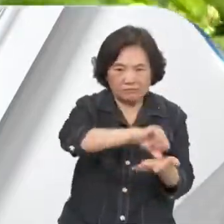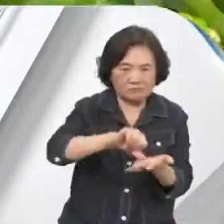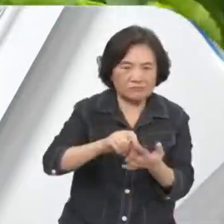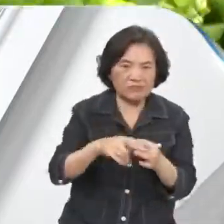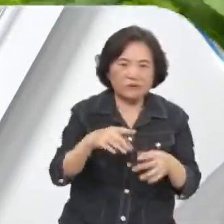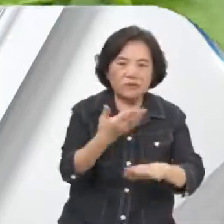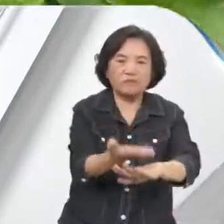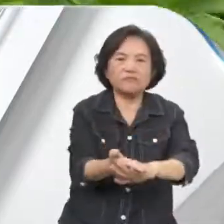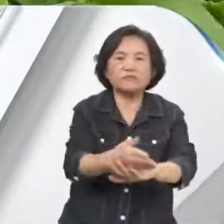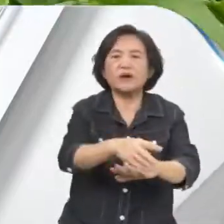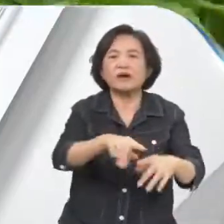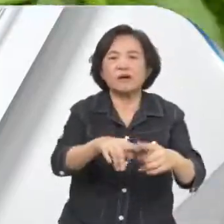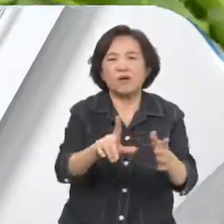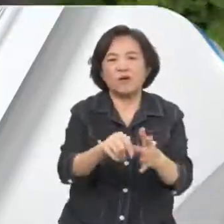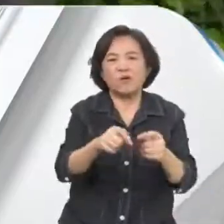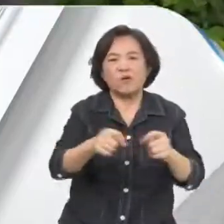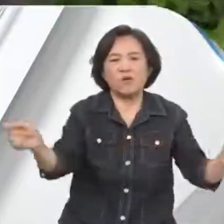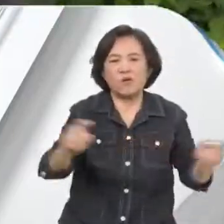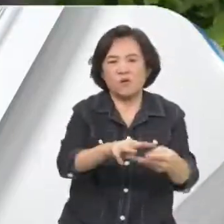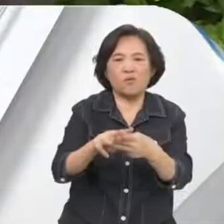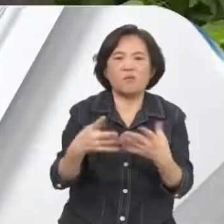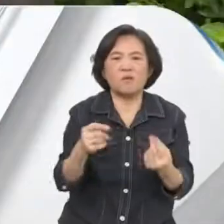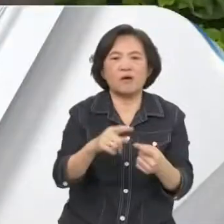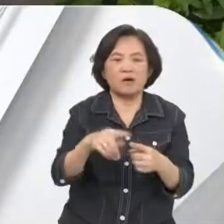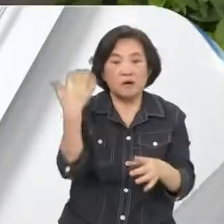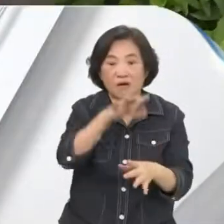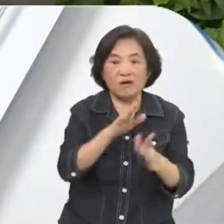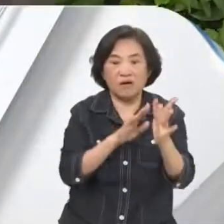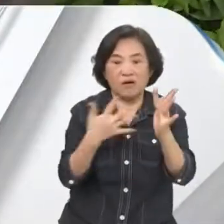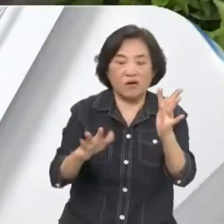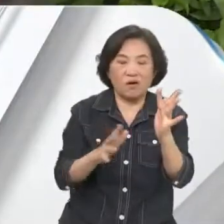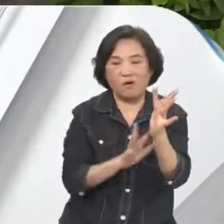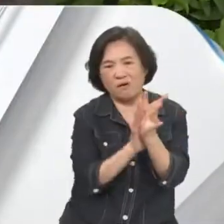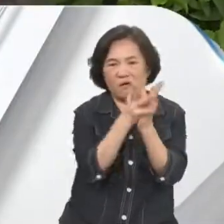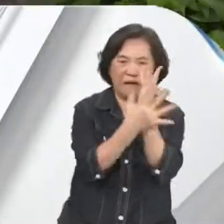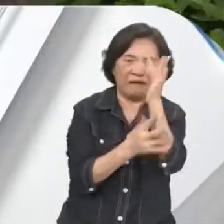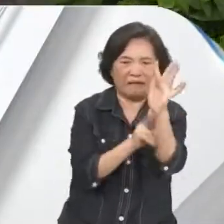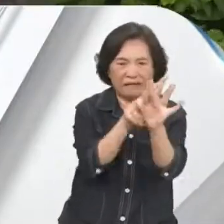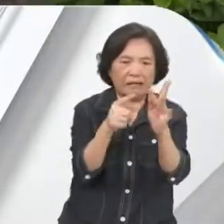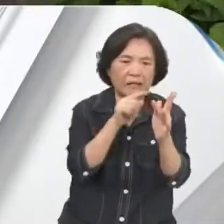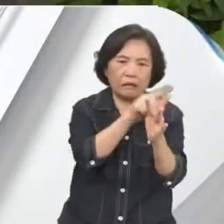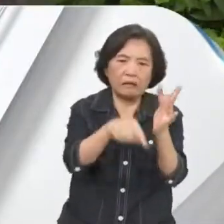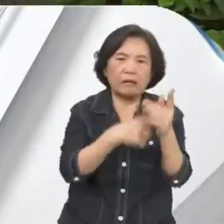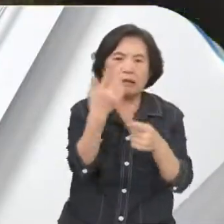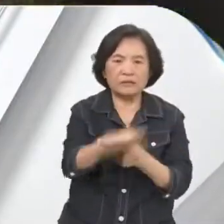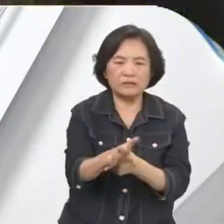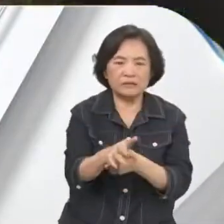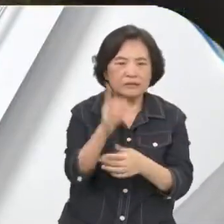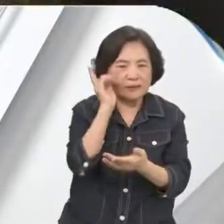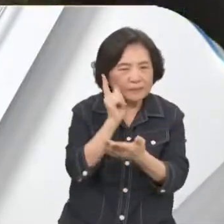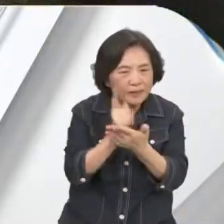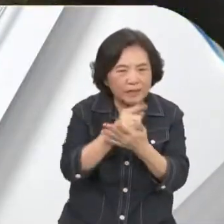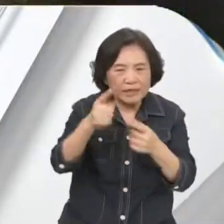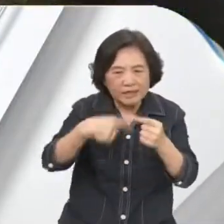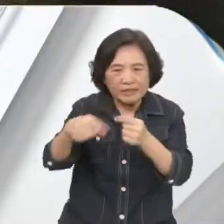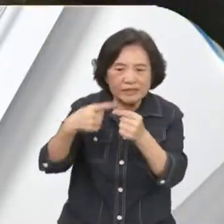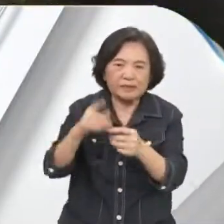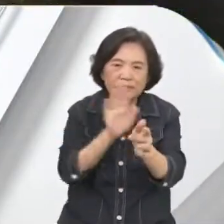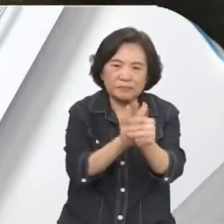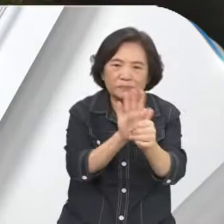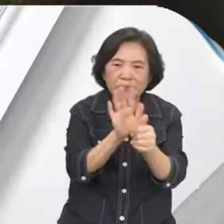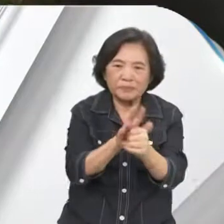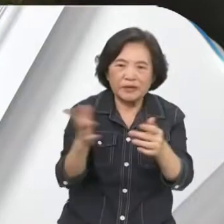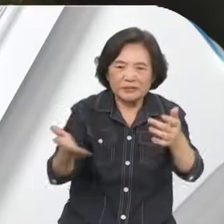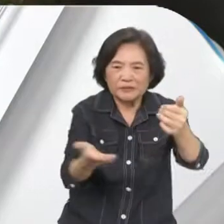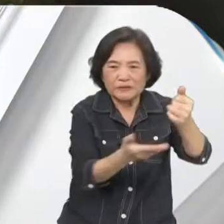人耕种的高枝叶也系田桥，呢度所有都本地保育了试提。认证单位就当然就做防止移除工作，